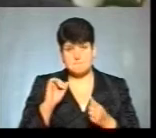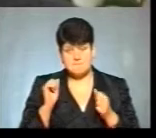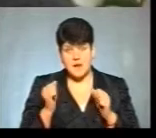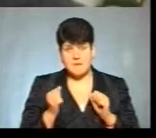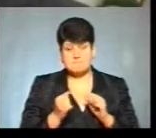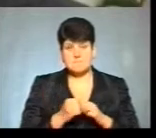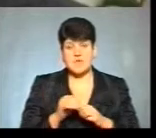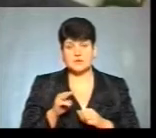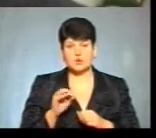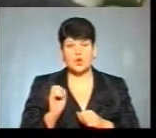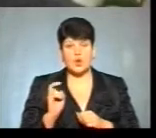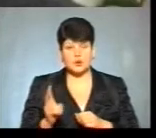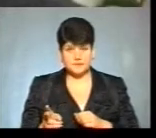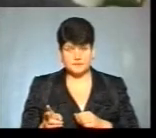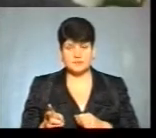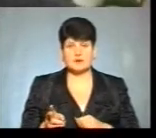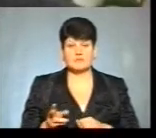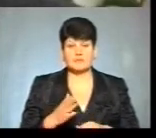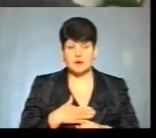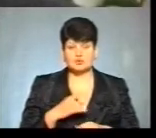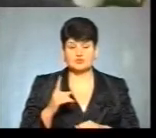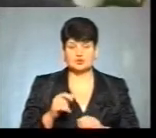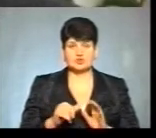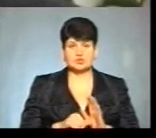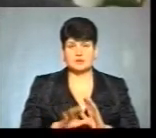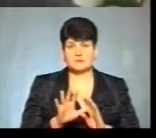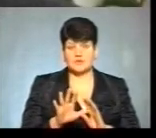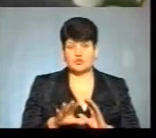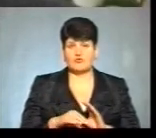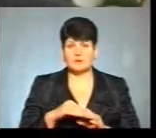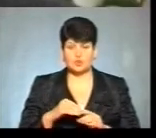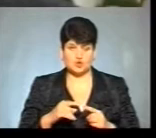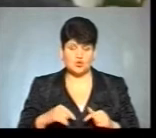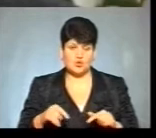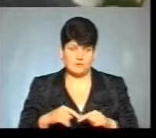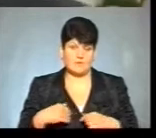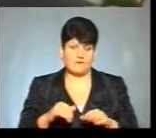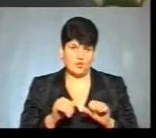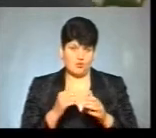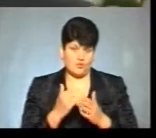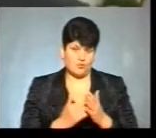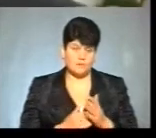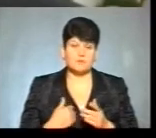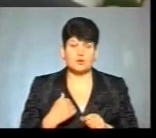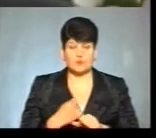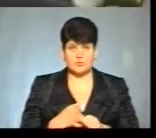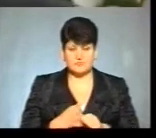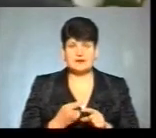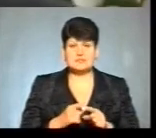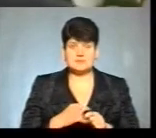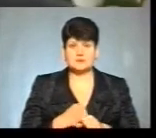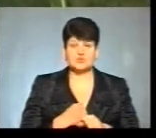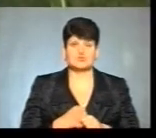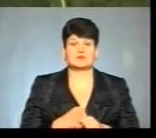в цілому нашого 165-го виборчого округу. Ми його формуємо. От він буде сформований, над цим працює